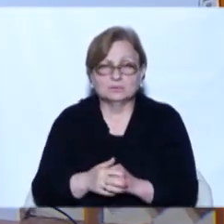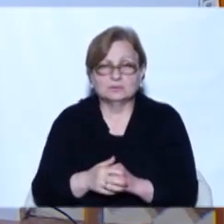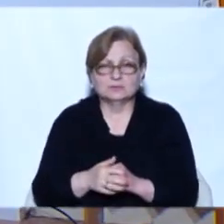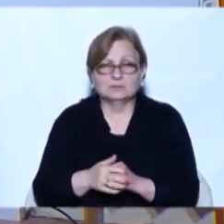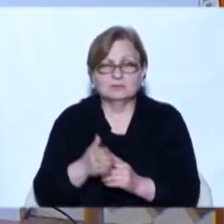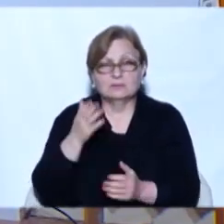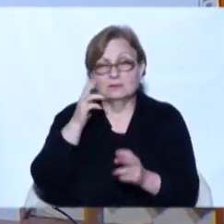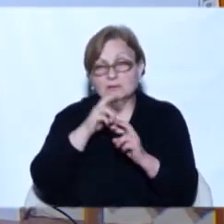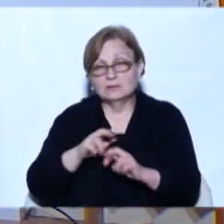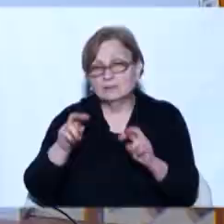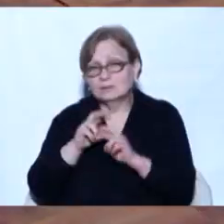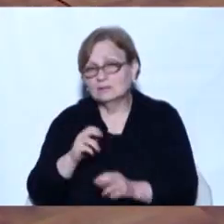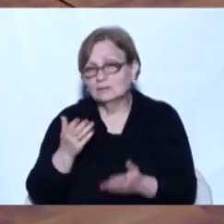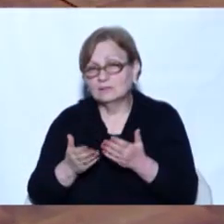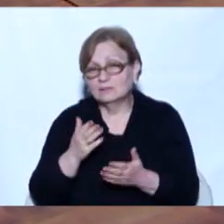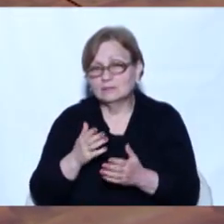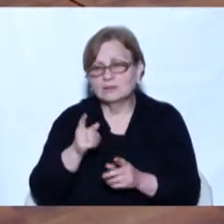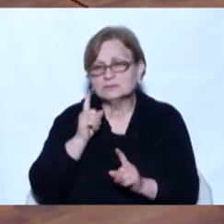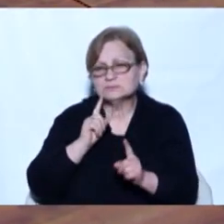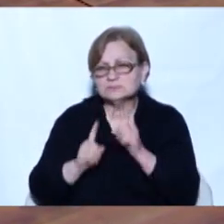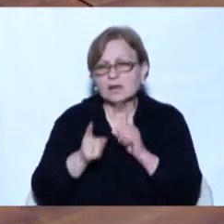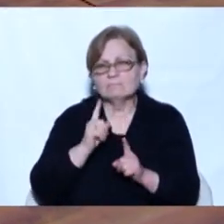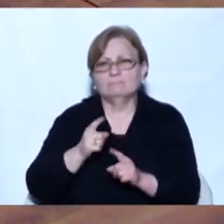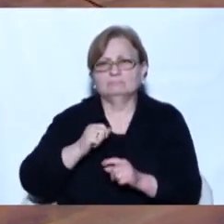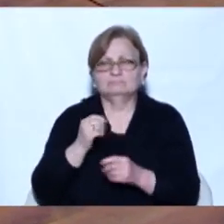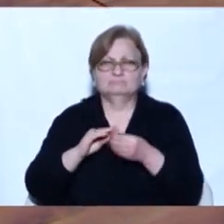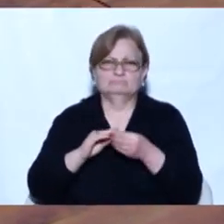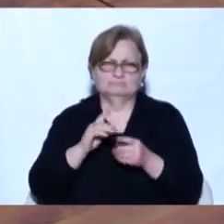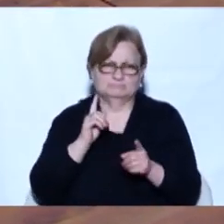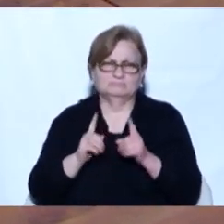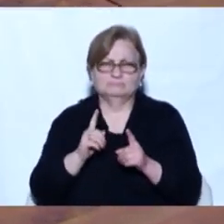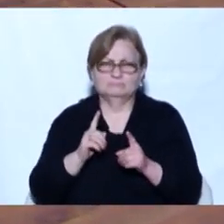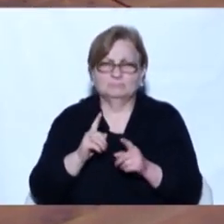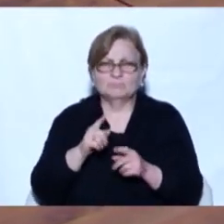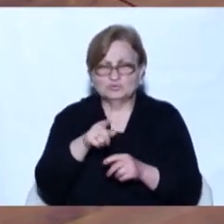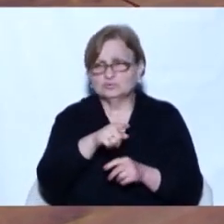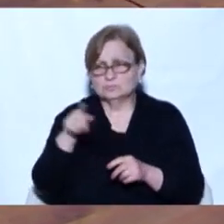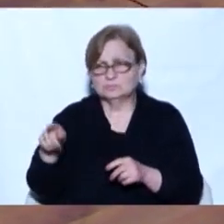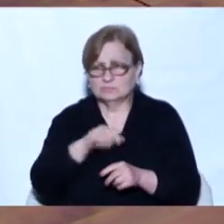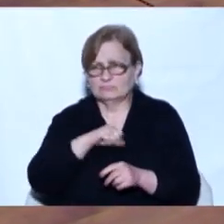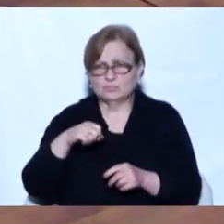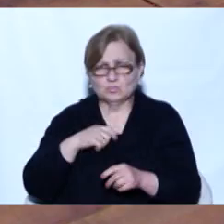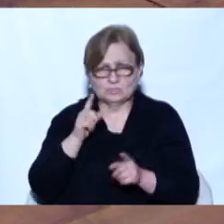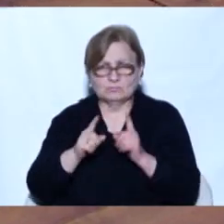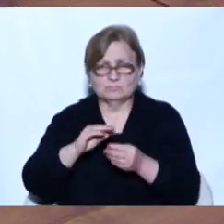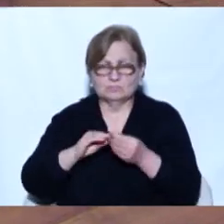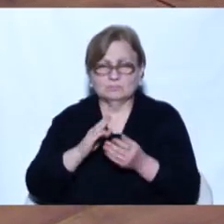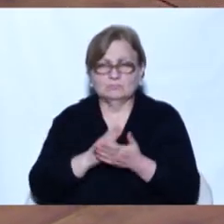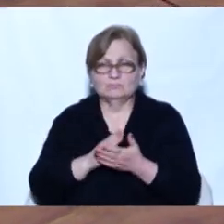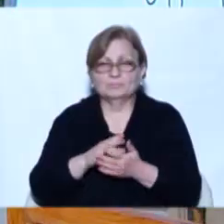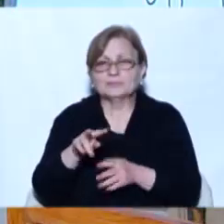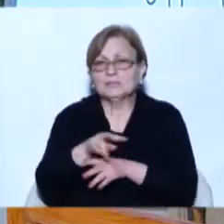ეძებ თუ არა ნამდვილ მეგობარს, ნამდვილი მეგობარი ხარ თუ არა შენ თავად?